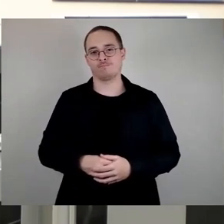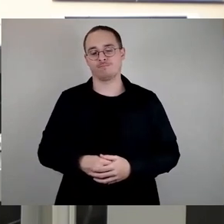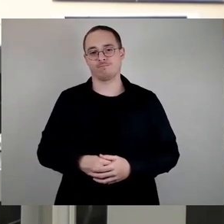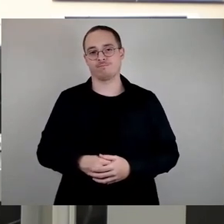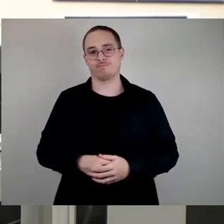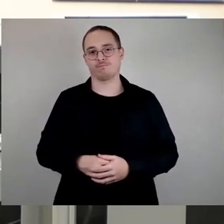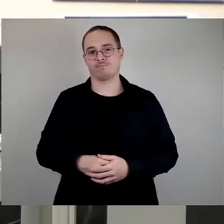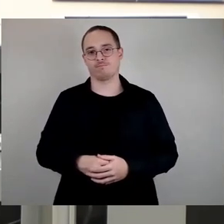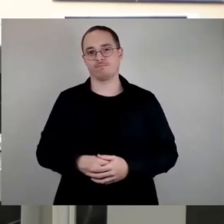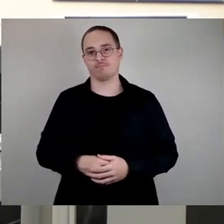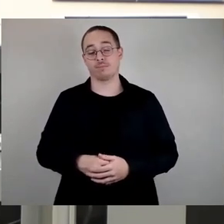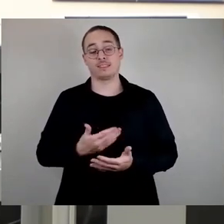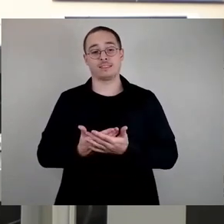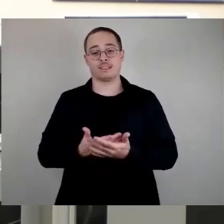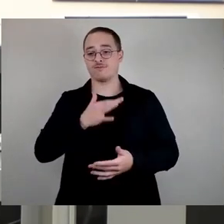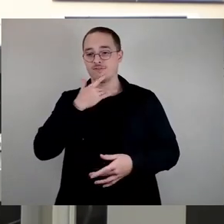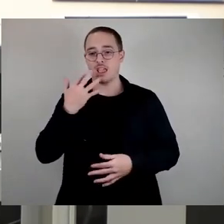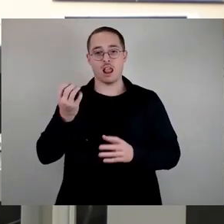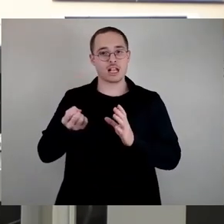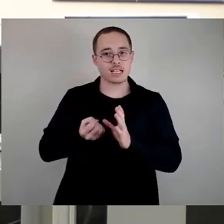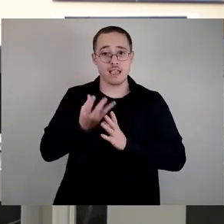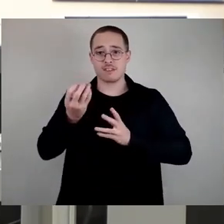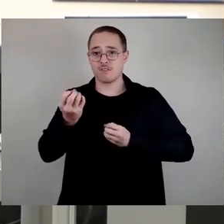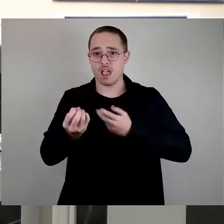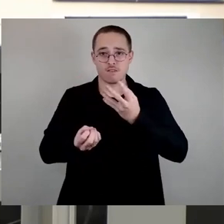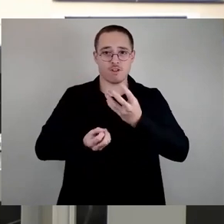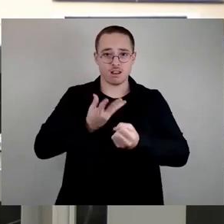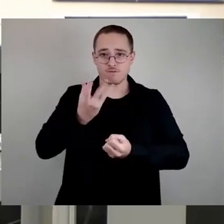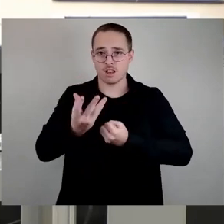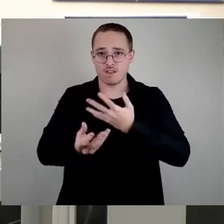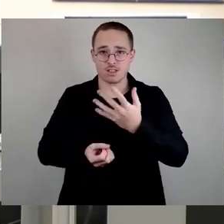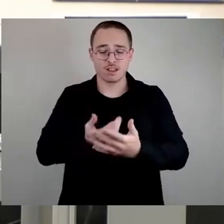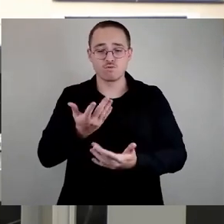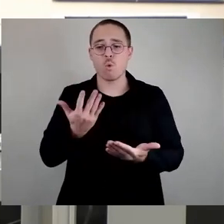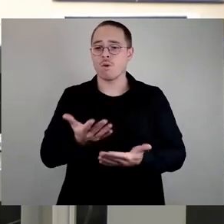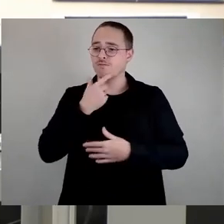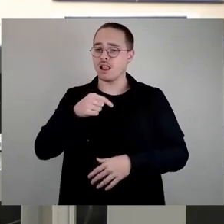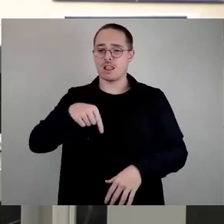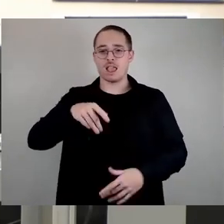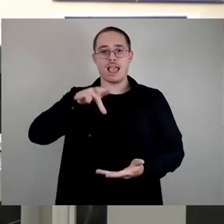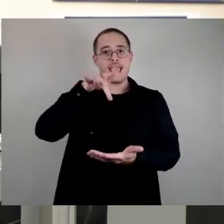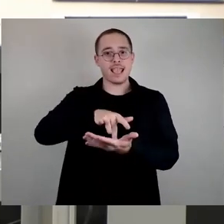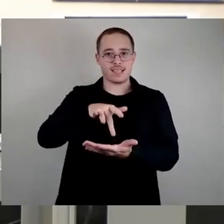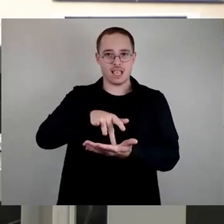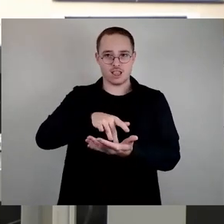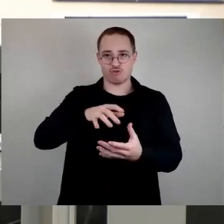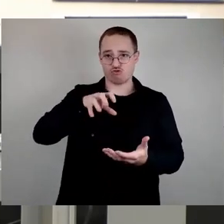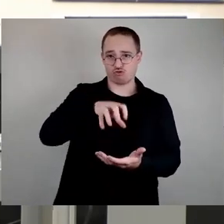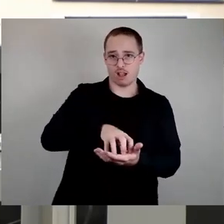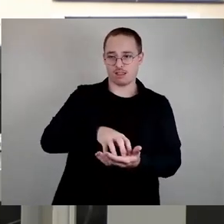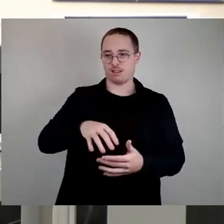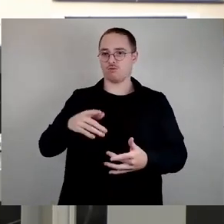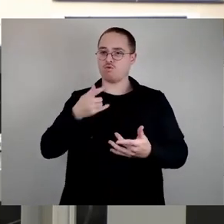Mit viel Kreativität und auch Know-how versuchen wir gerade auch unsere Innenstadt zukunftsfähig zu machen und hoffen, den vielen Leerstand wieder zu